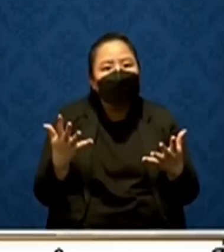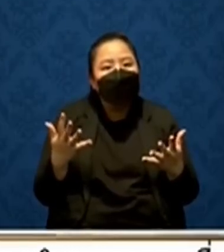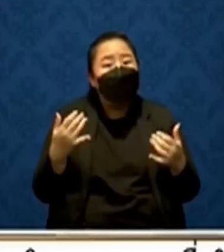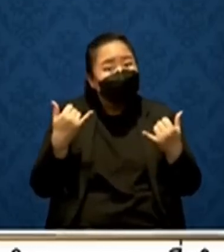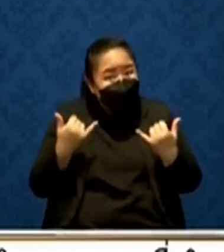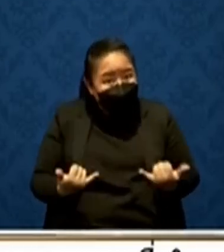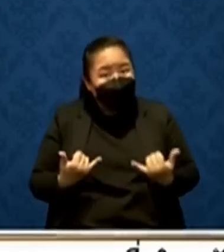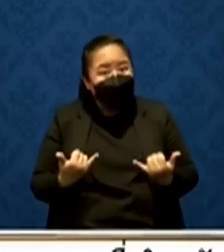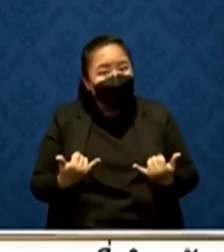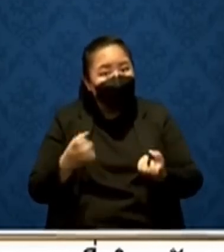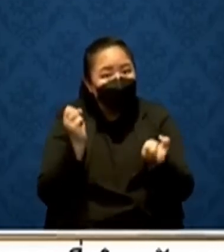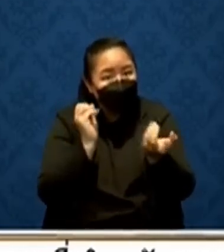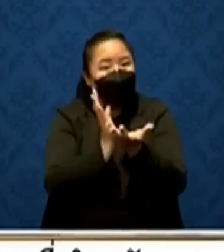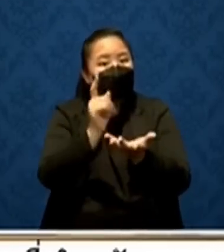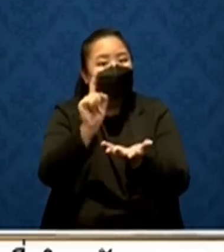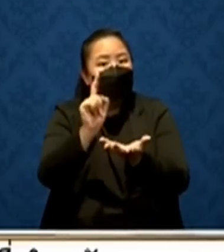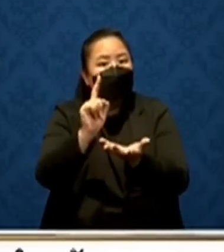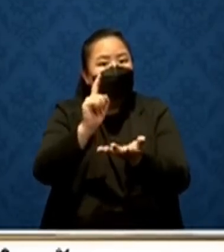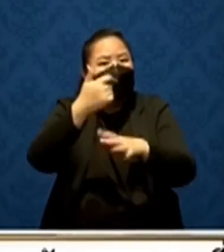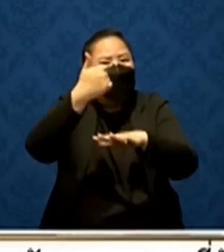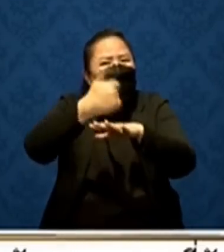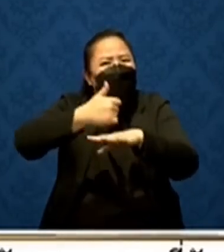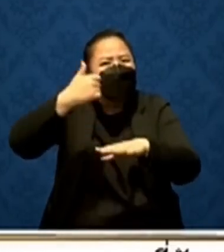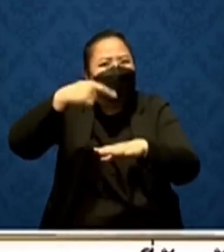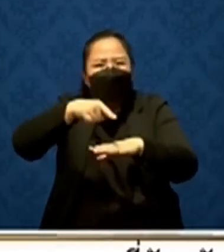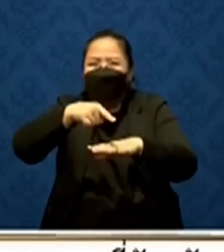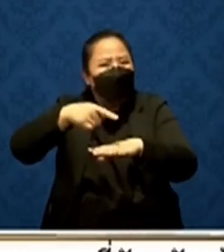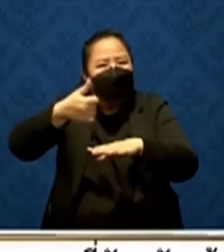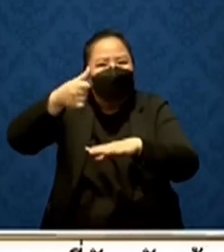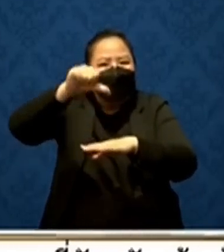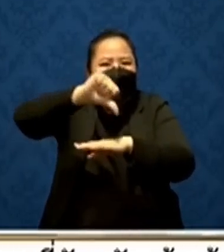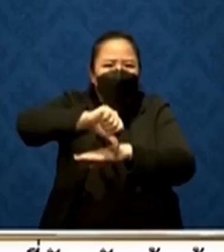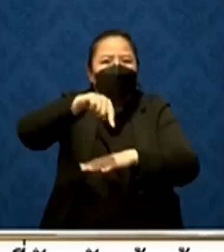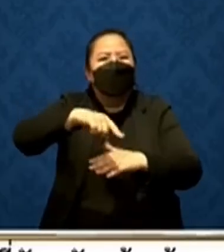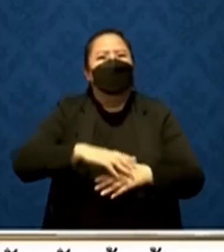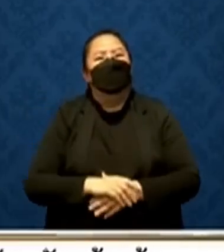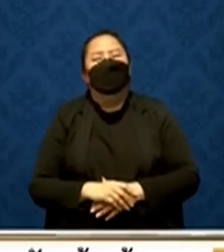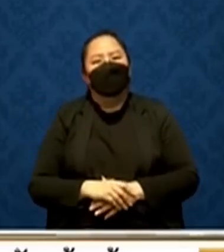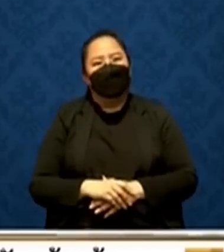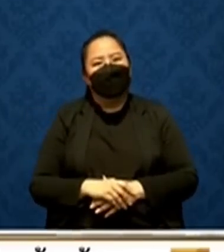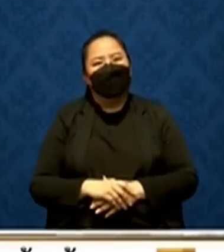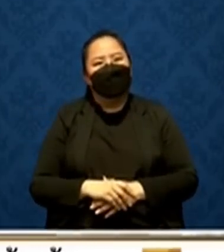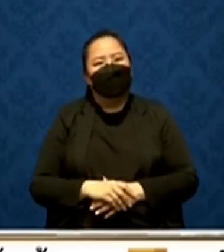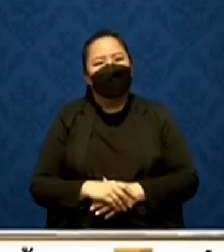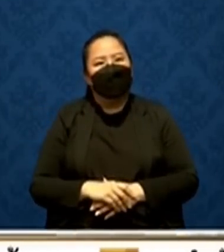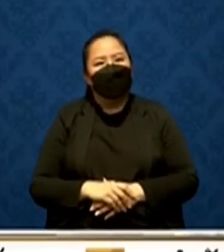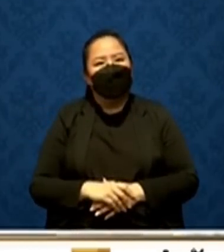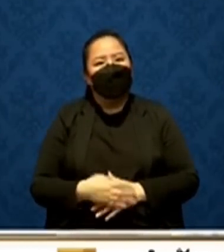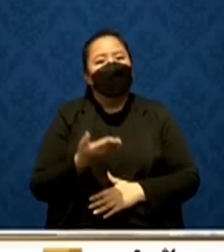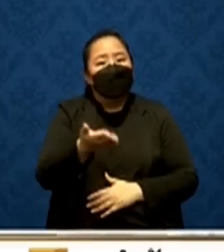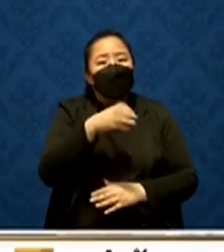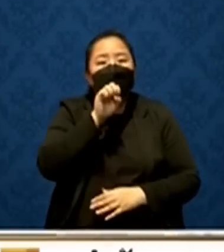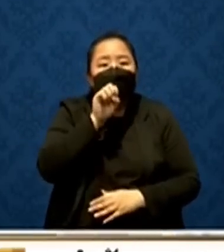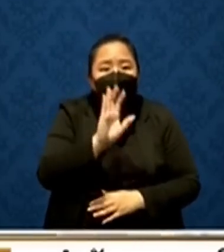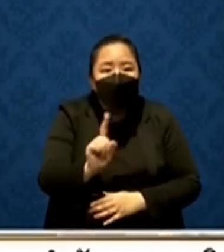เกิดขึ้นจากความเสียหายจากผู้นำที่พี่หน้าแต่ล้มเหลวและที่สุดท้ายเท่านั้นครับผมอยากจะกลับ